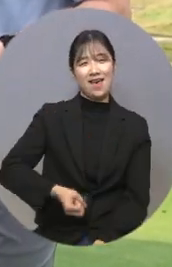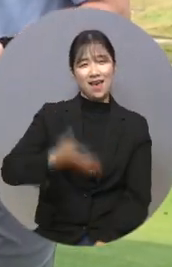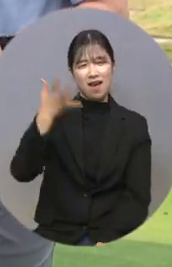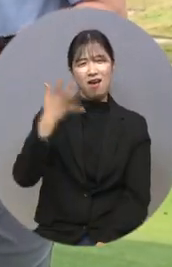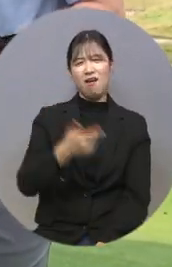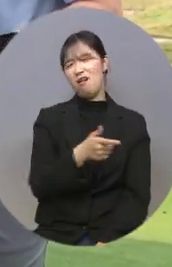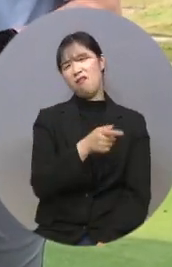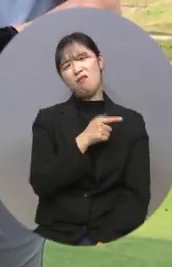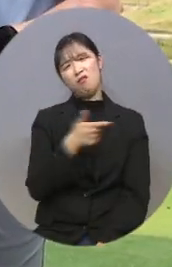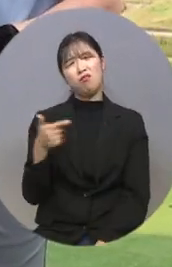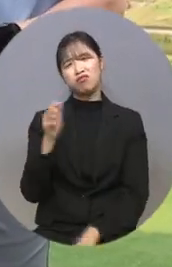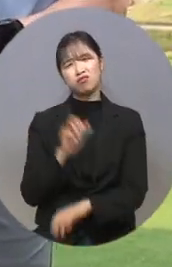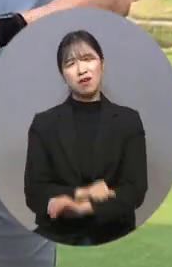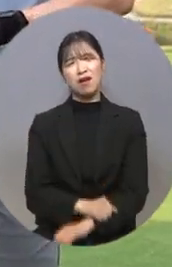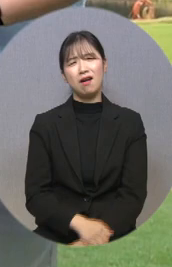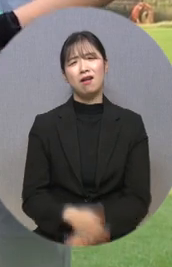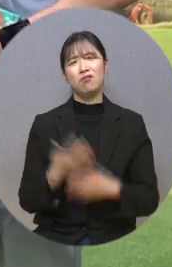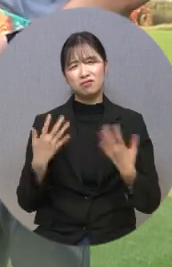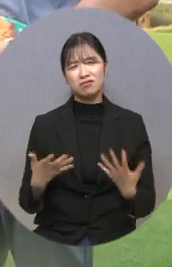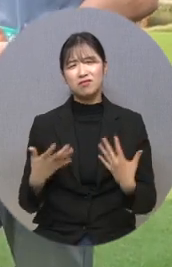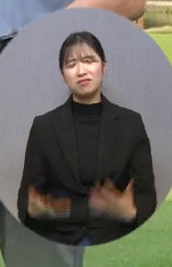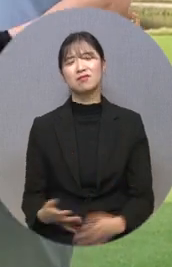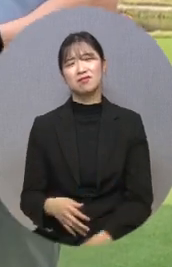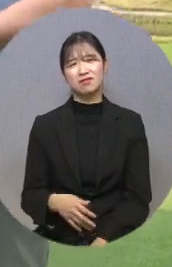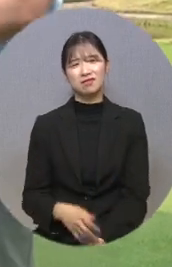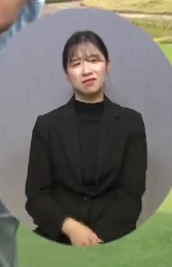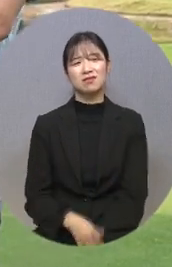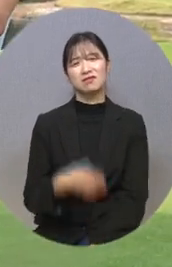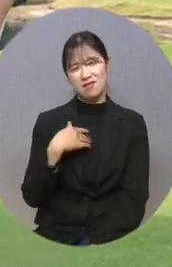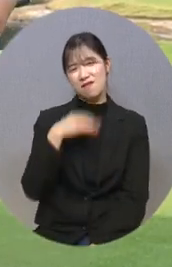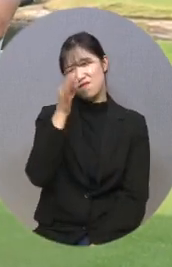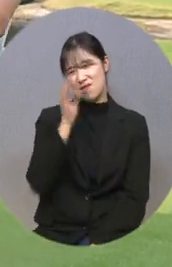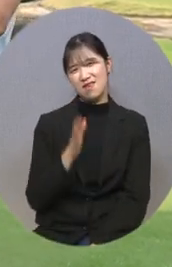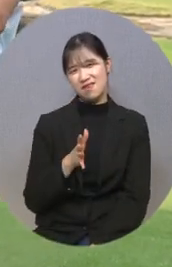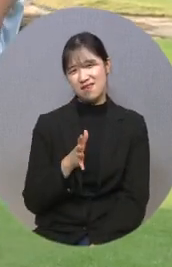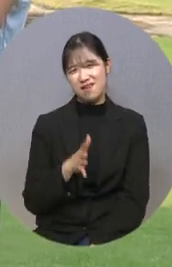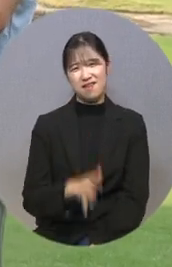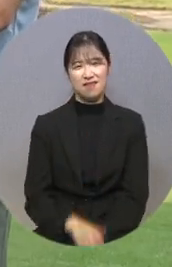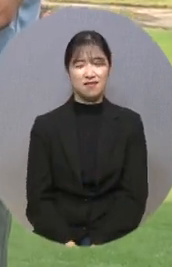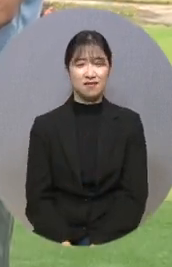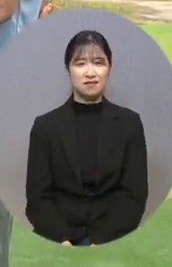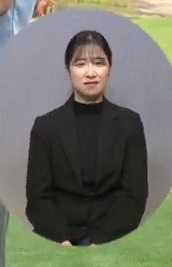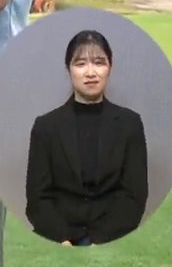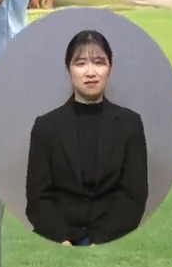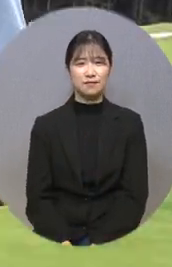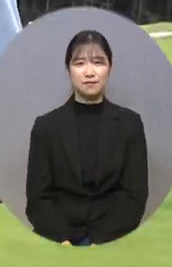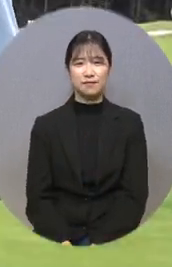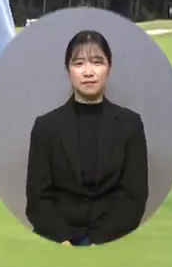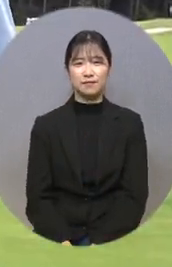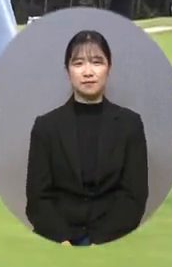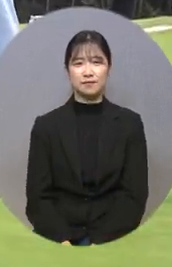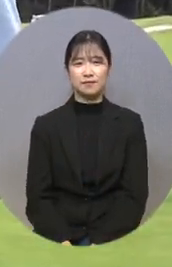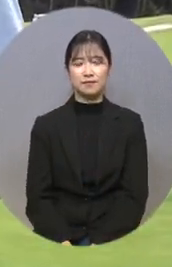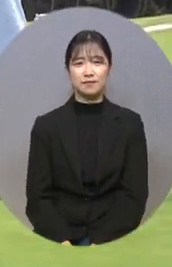감사합니다. 오빠 어떡해. 오빠 미안해, 양. 사과해라, 양. 양, 양.